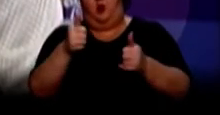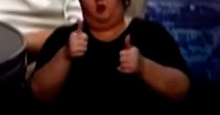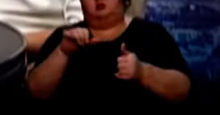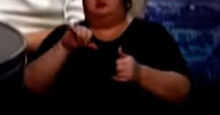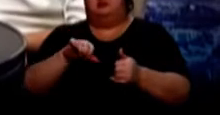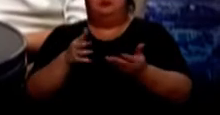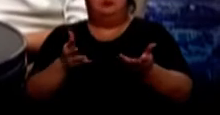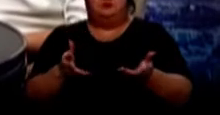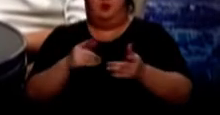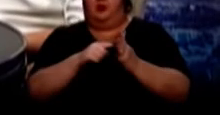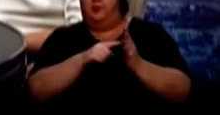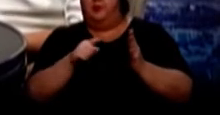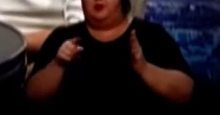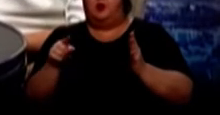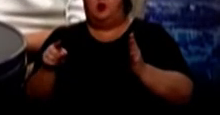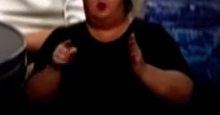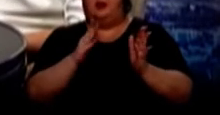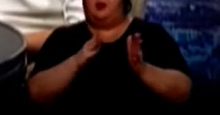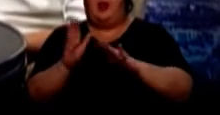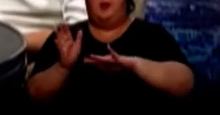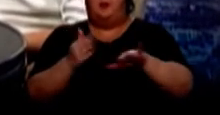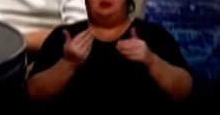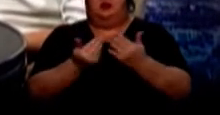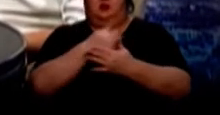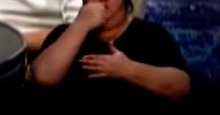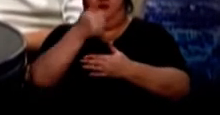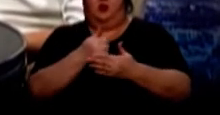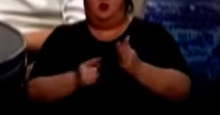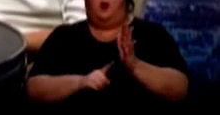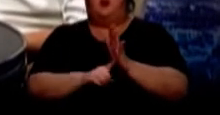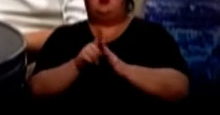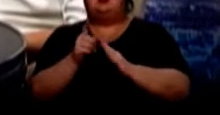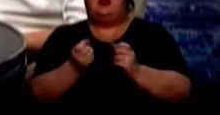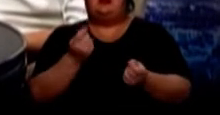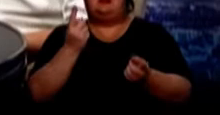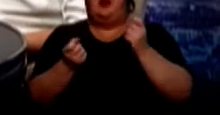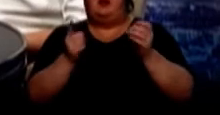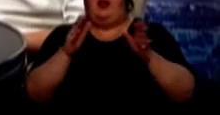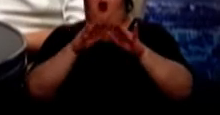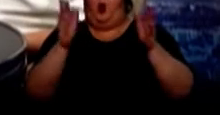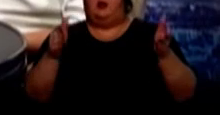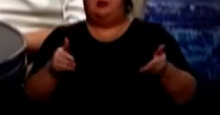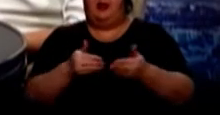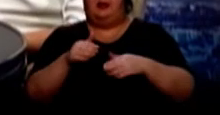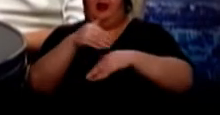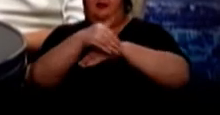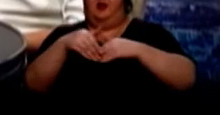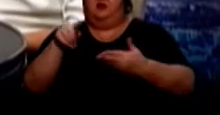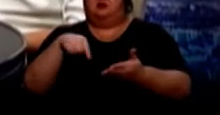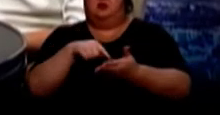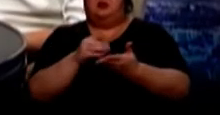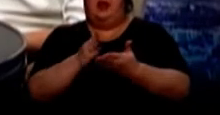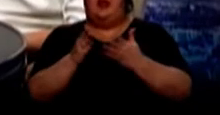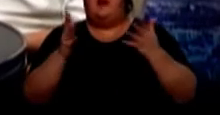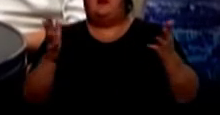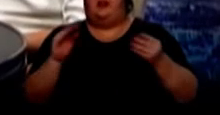буквально протягом тільки після Нового року почали з'являтися контейнери на вулицях міста. І, як на мене, є великою проблемою